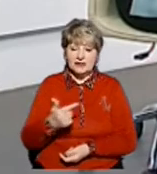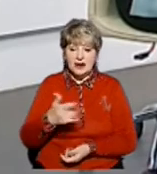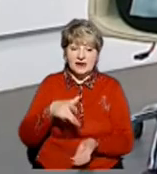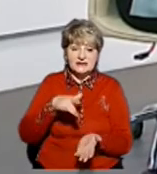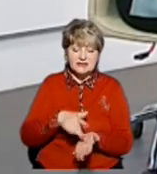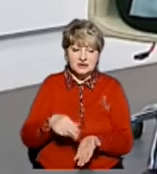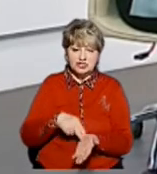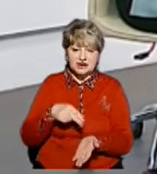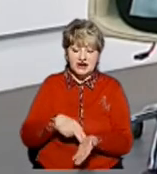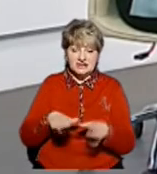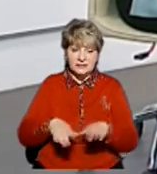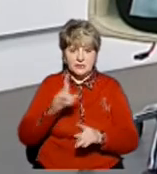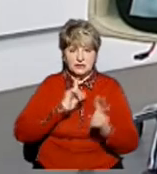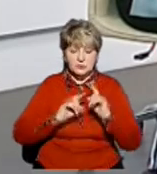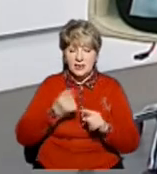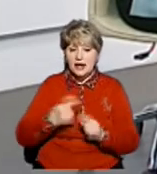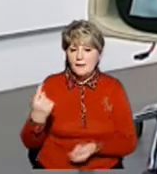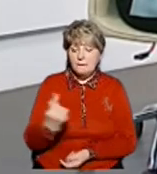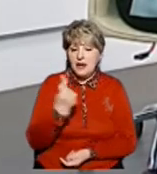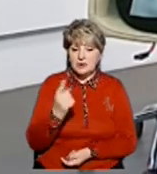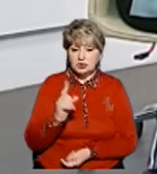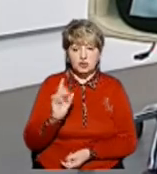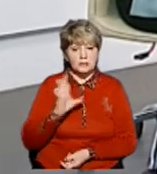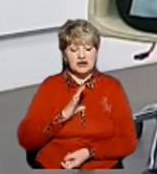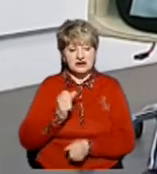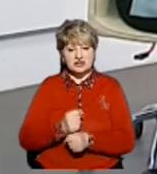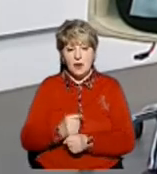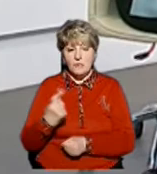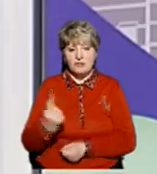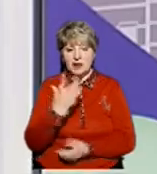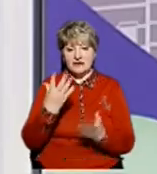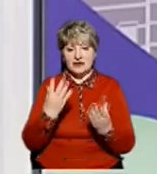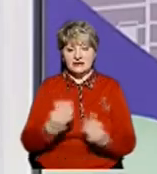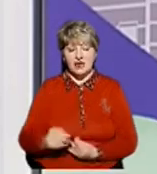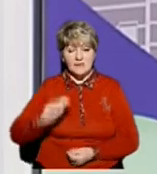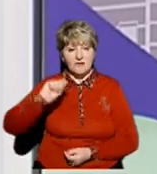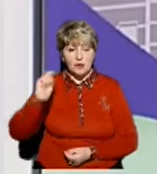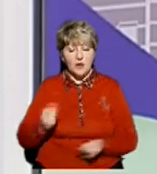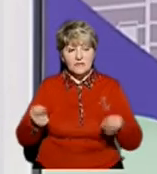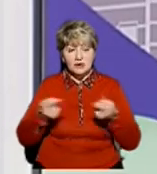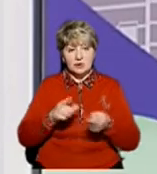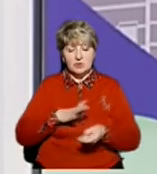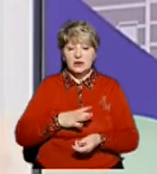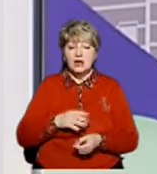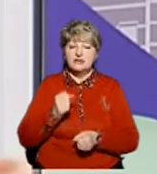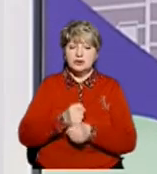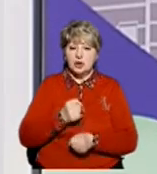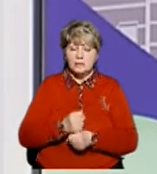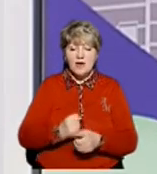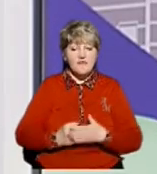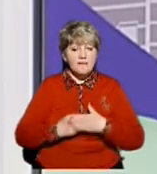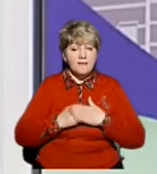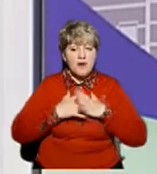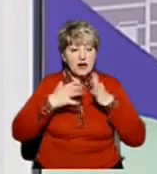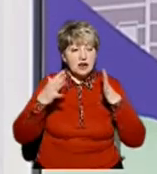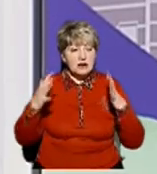гуманітарний центр Черкаської міської ради. Це перше, що було зроблено в перший день війни. І, відповідно, була зроблена велика база, яка